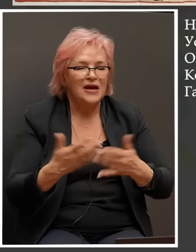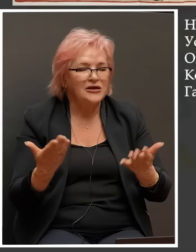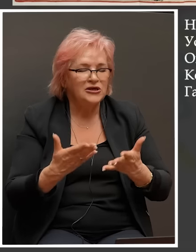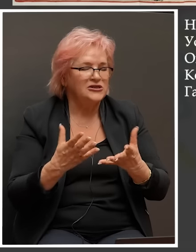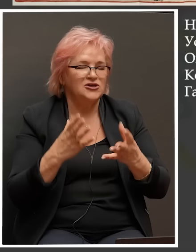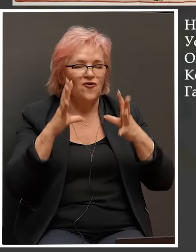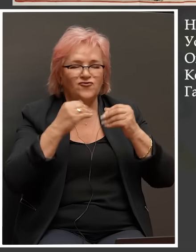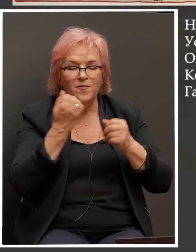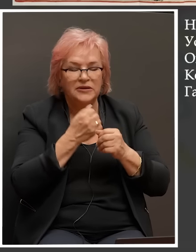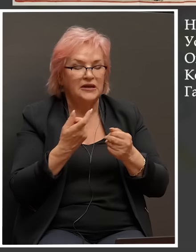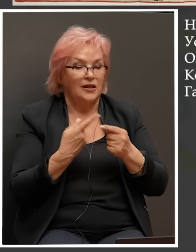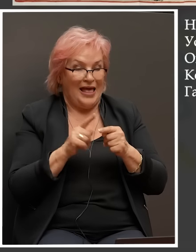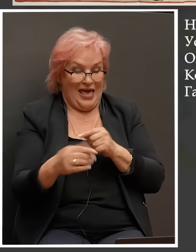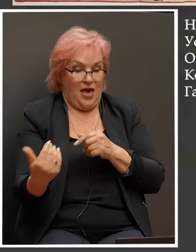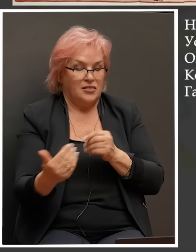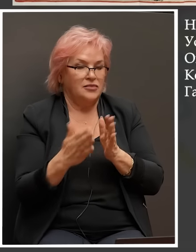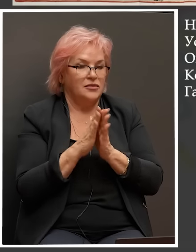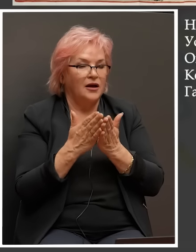И поскольку эта книга